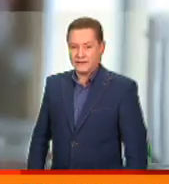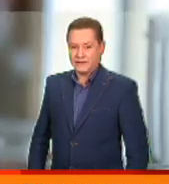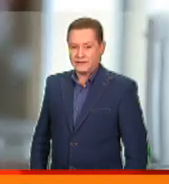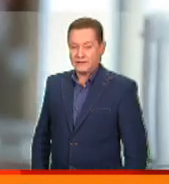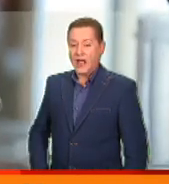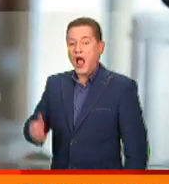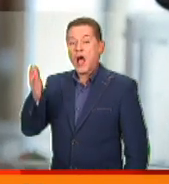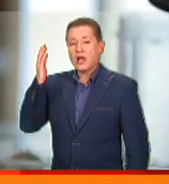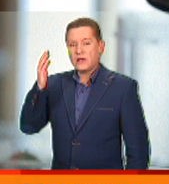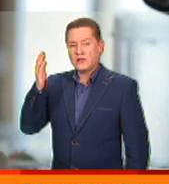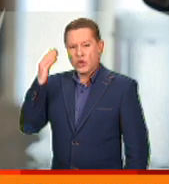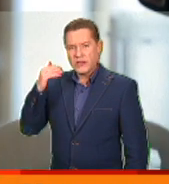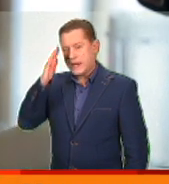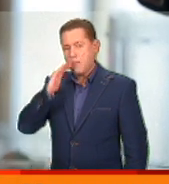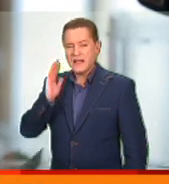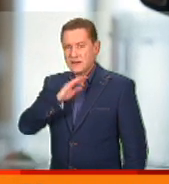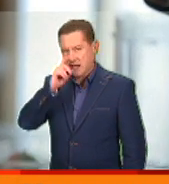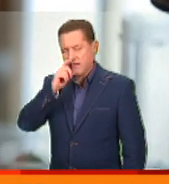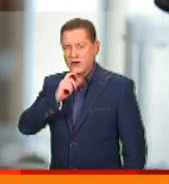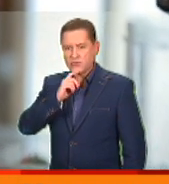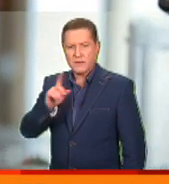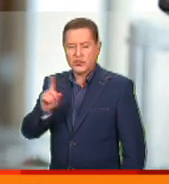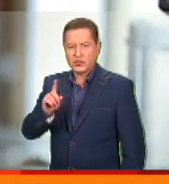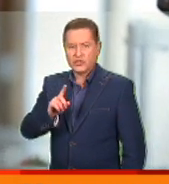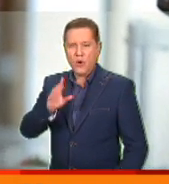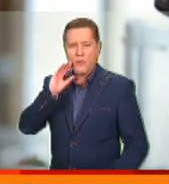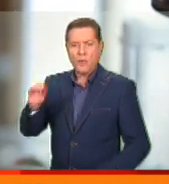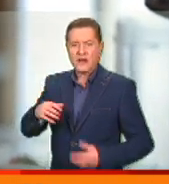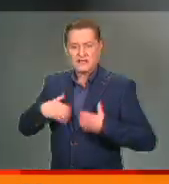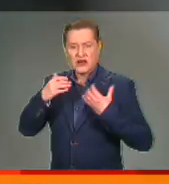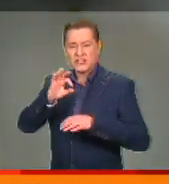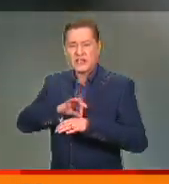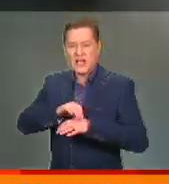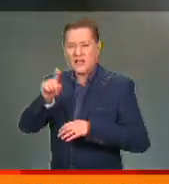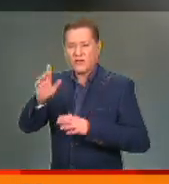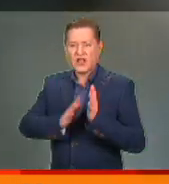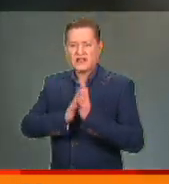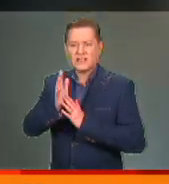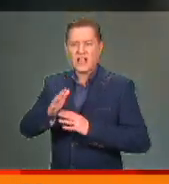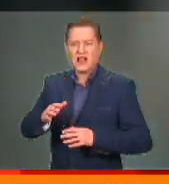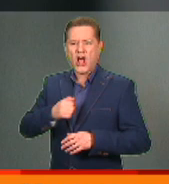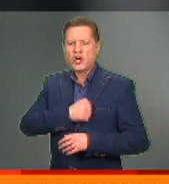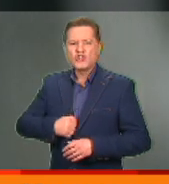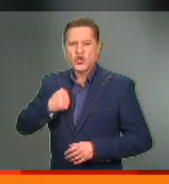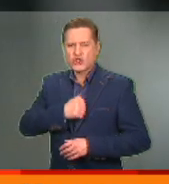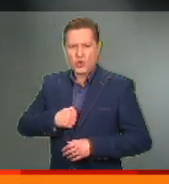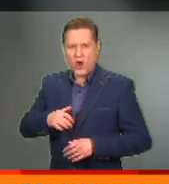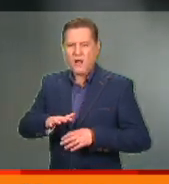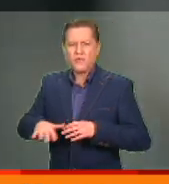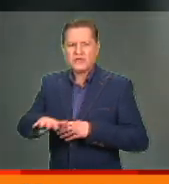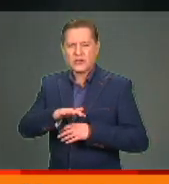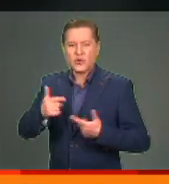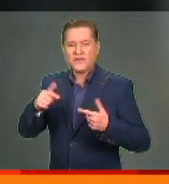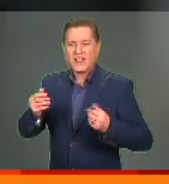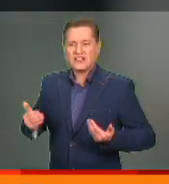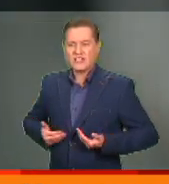Проте тоді батьки не зовсім розуміли, що попри страшний діагноз, їхня дочка зростала в жорстокому середовищі, де за